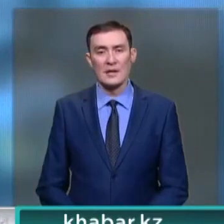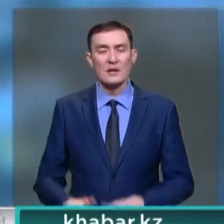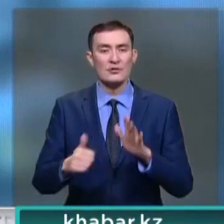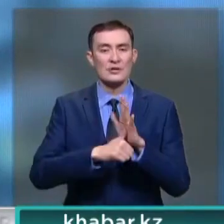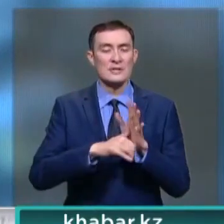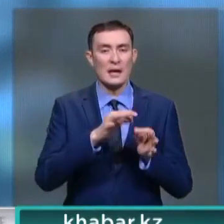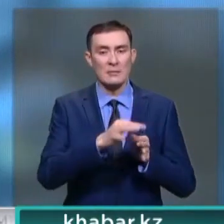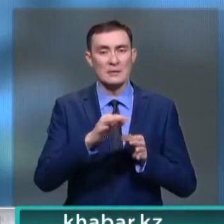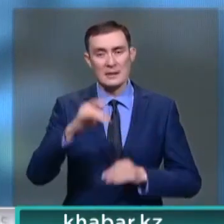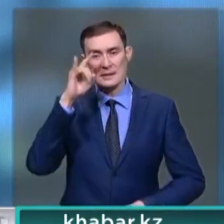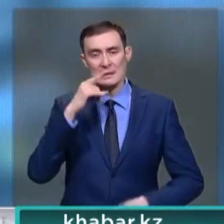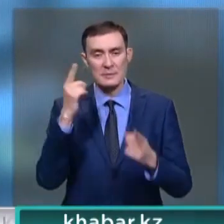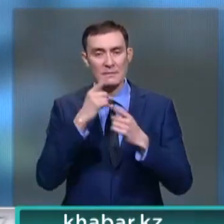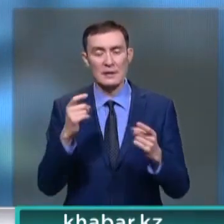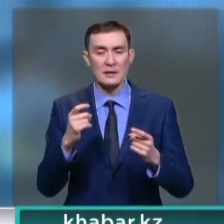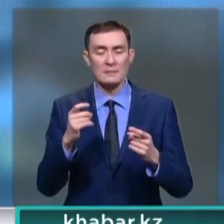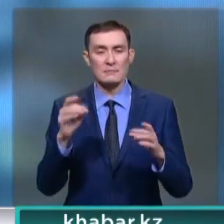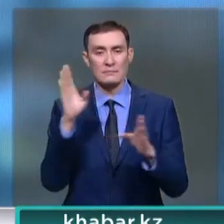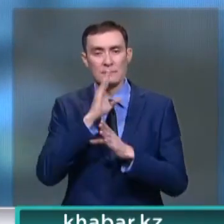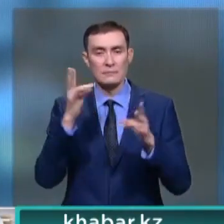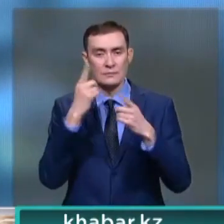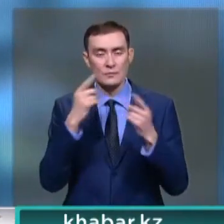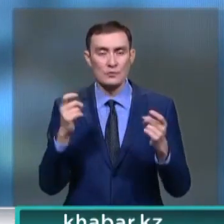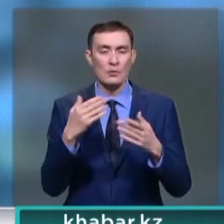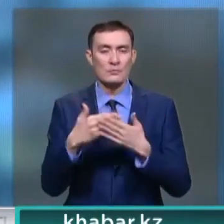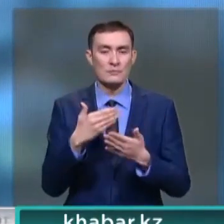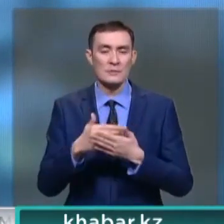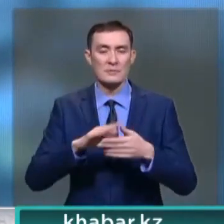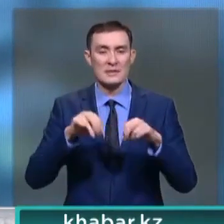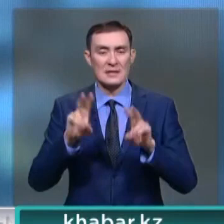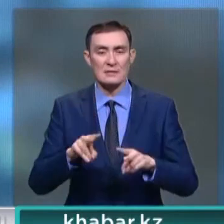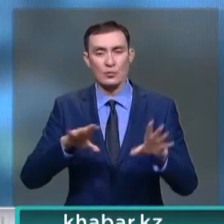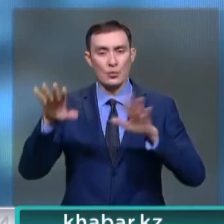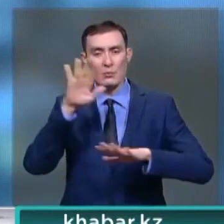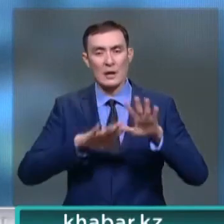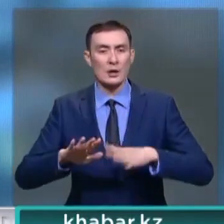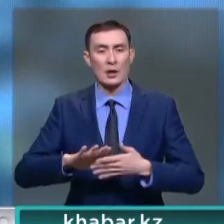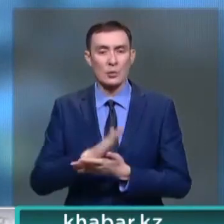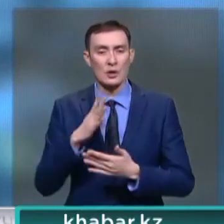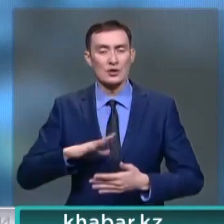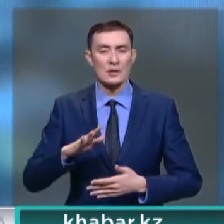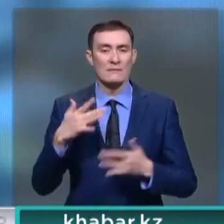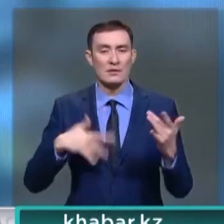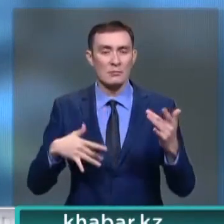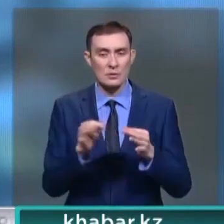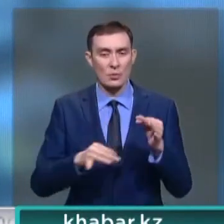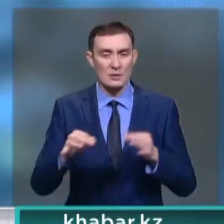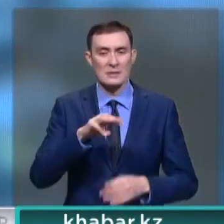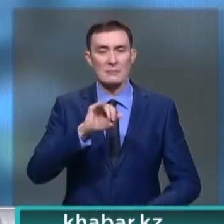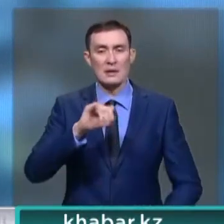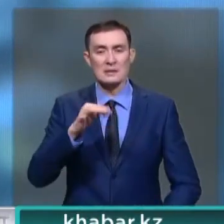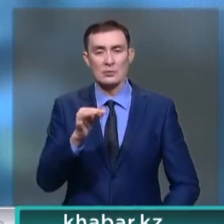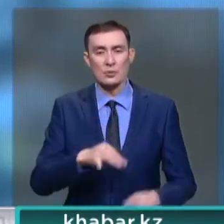6 регионах страны объявлено штормовое предупреждение по прогнозам метеорологов туман и гололёд ожидаются жамбылской и